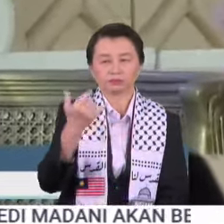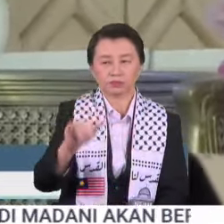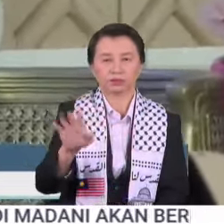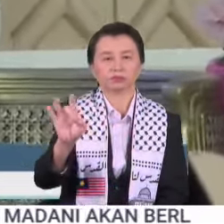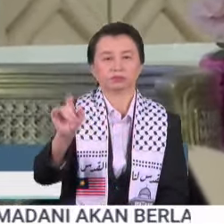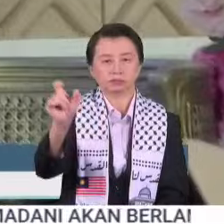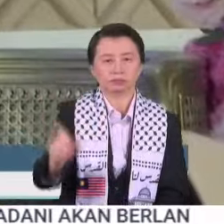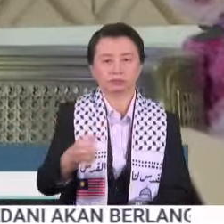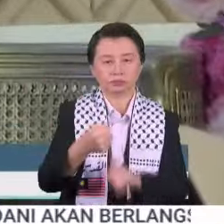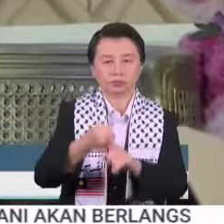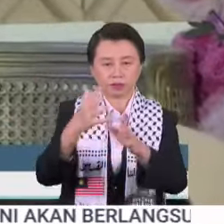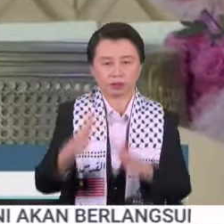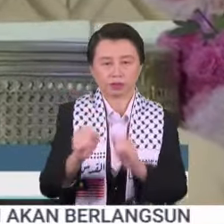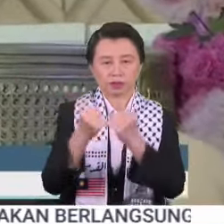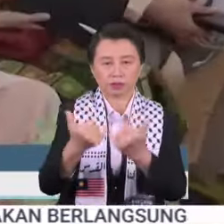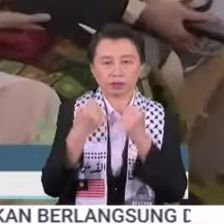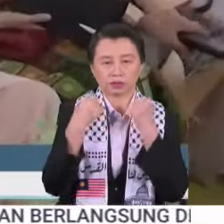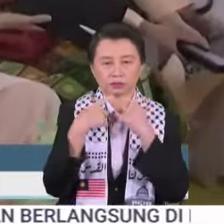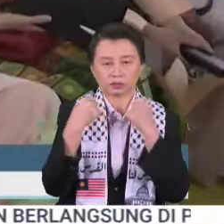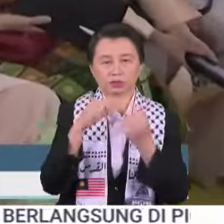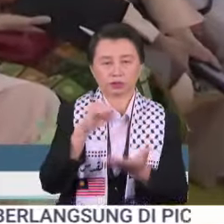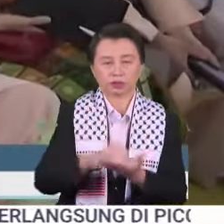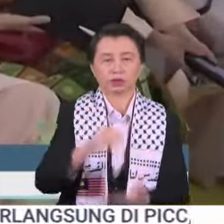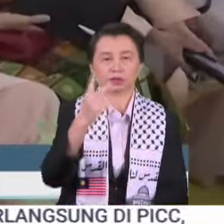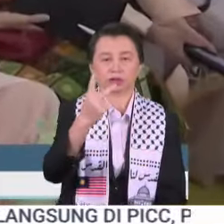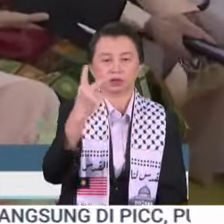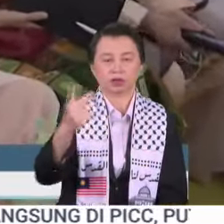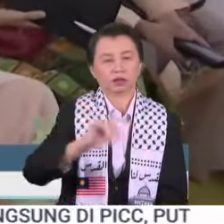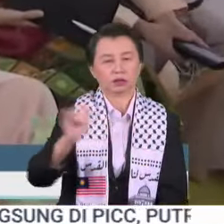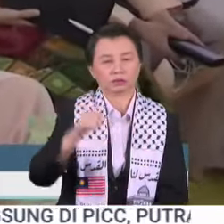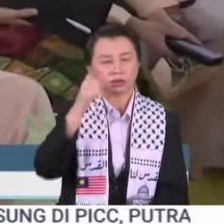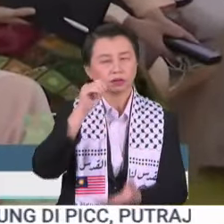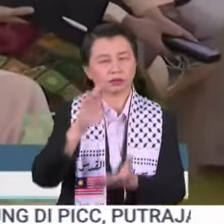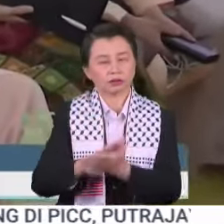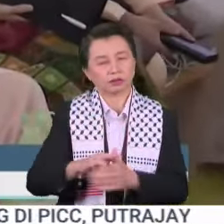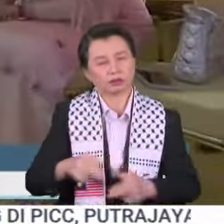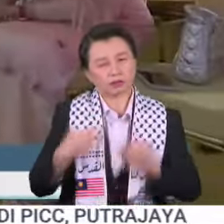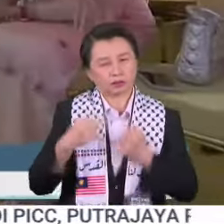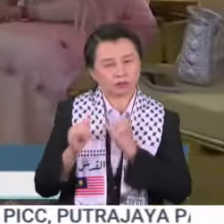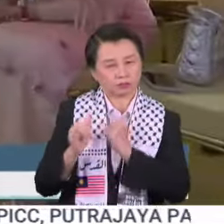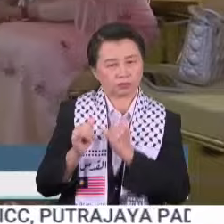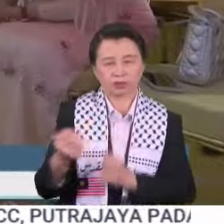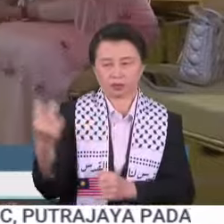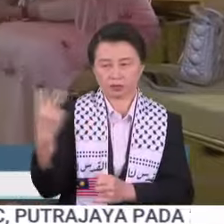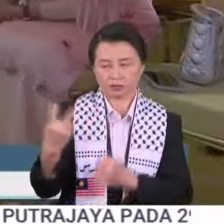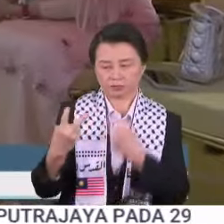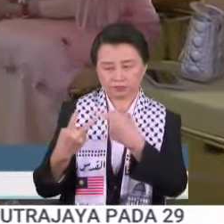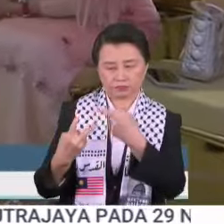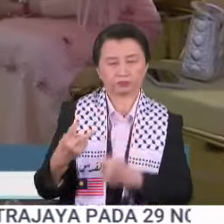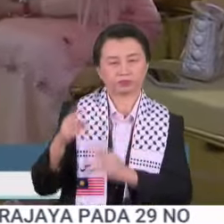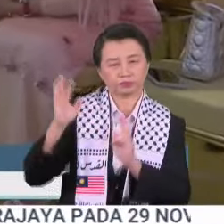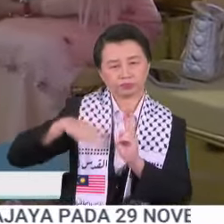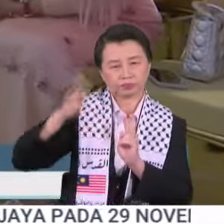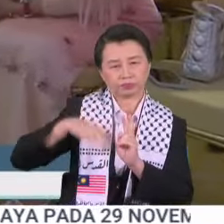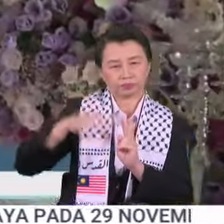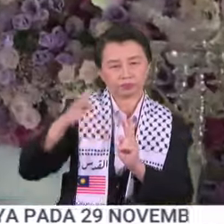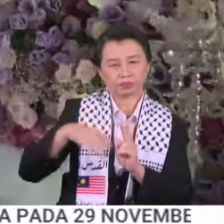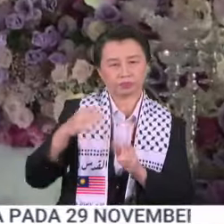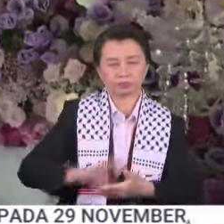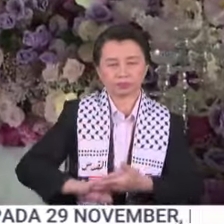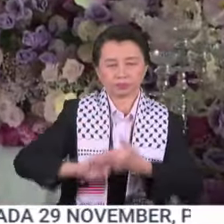yang merupakan pengarah sebuah syarikat swasta di Kota Kinabalu sebagai suri hidupnya. Kedua-dua mereka disatukan dalam upacara